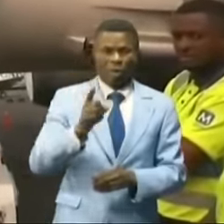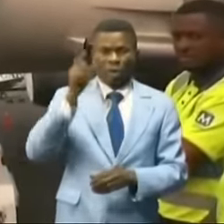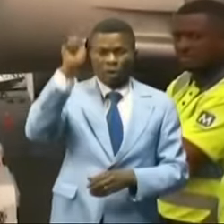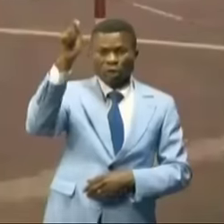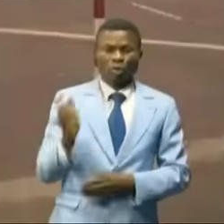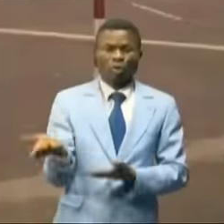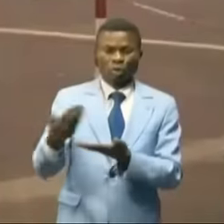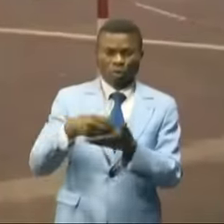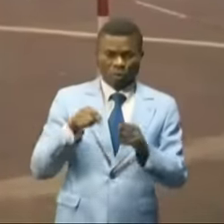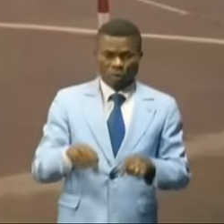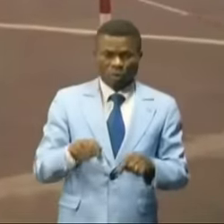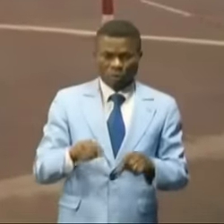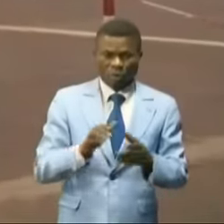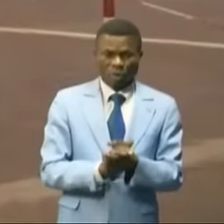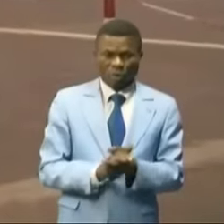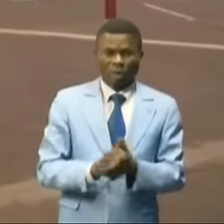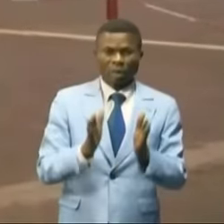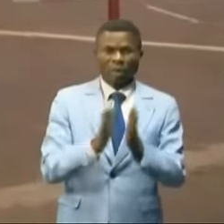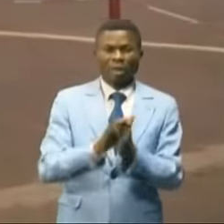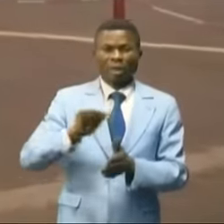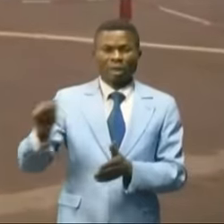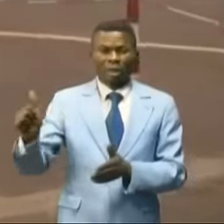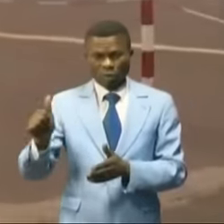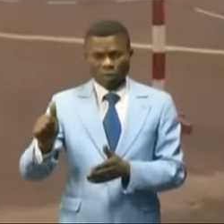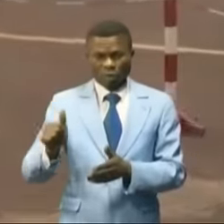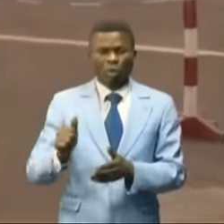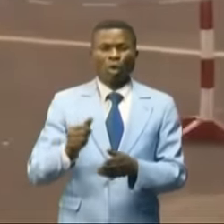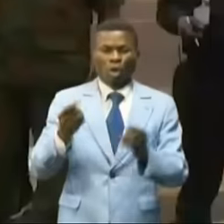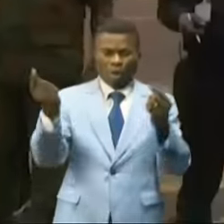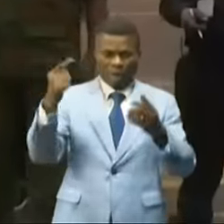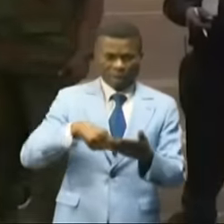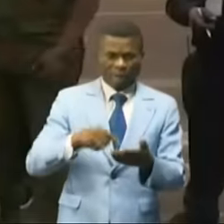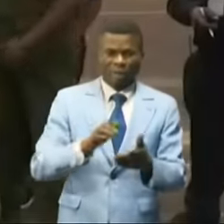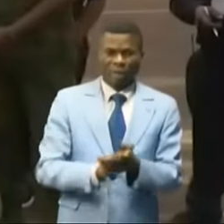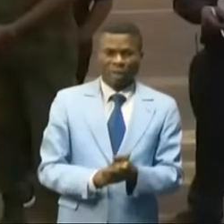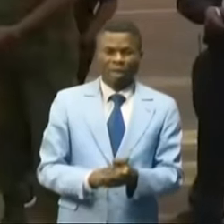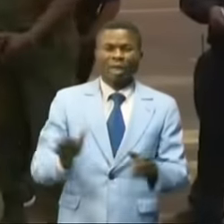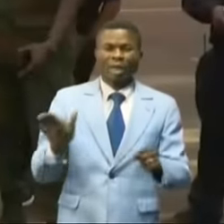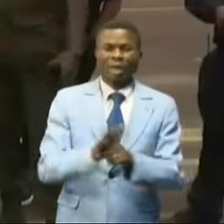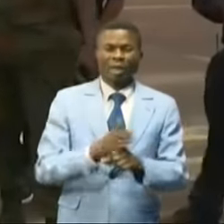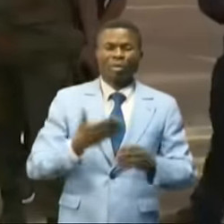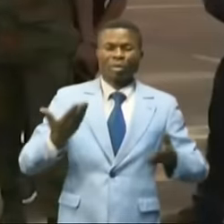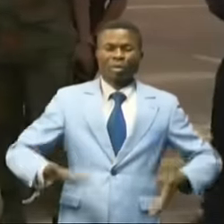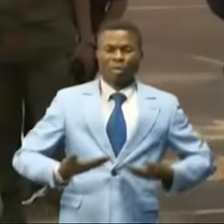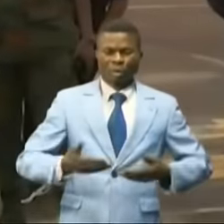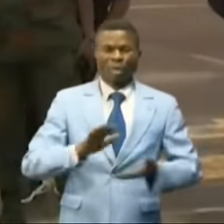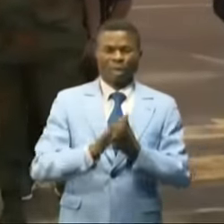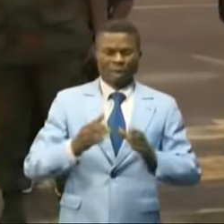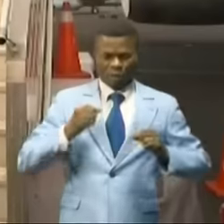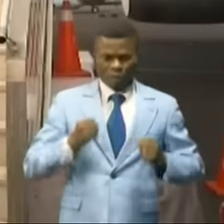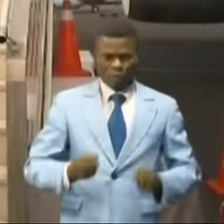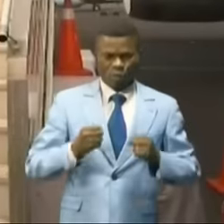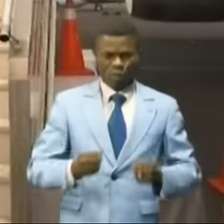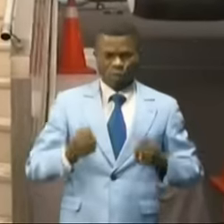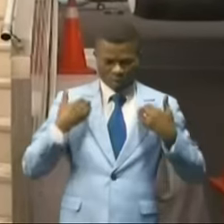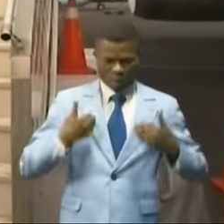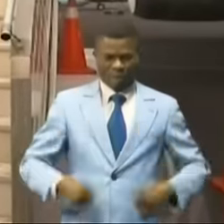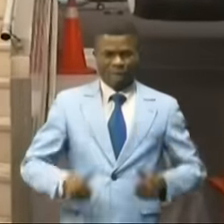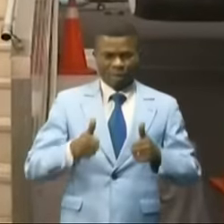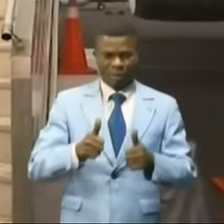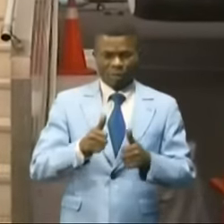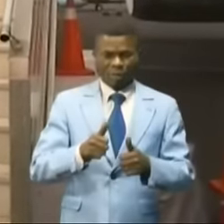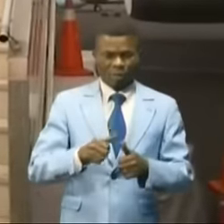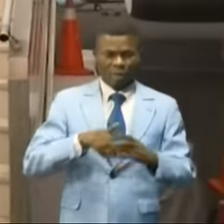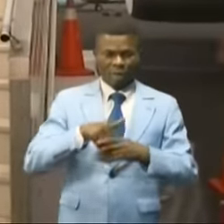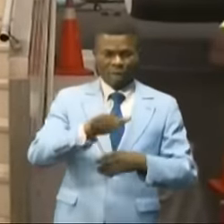retour au pays. Les 10 autres non encore en possession de la plénitude de leurs facultés poursuivent encore le soin. À leur descente de